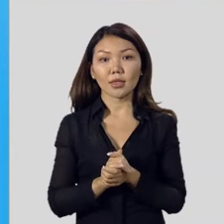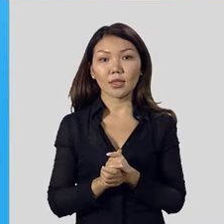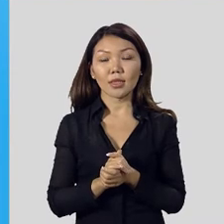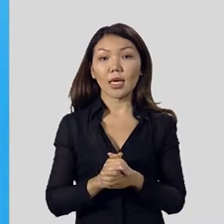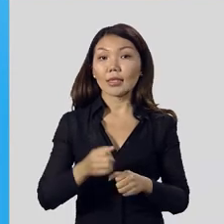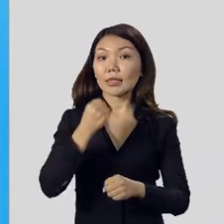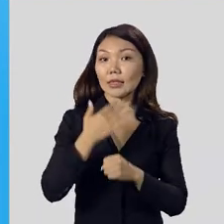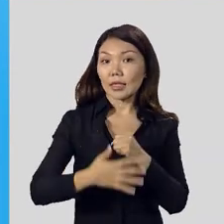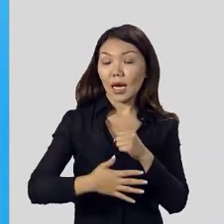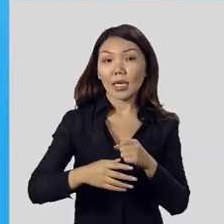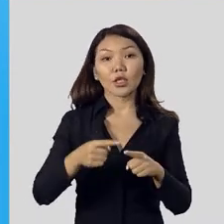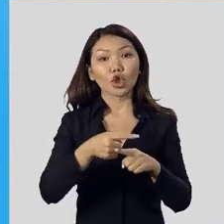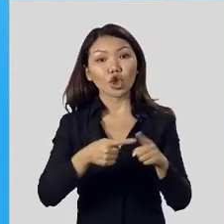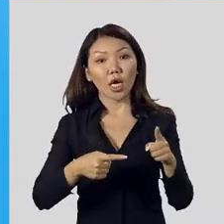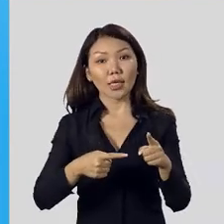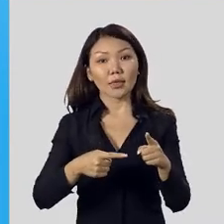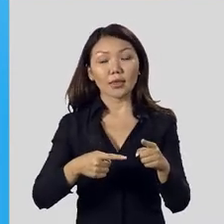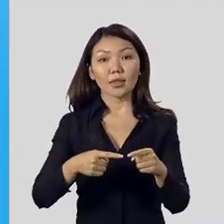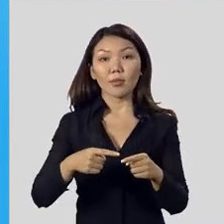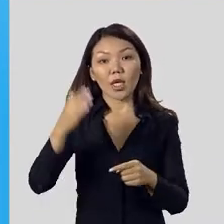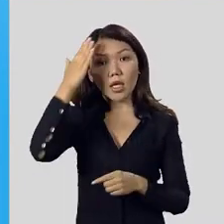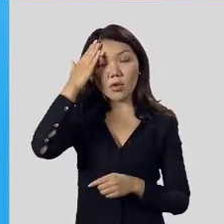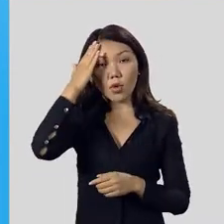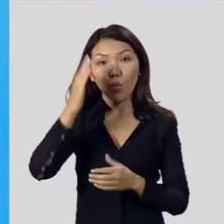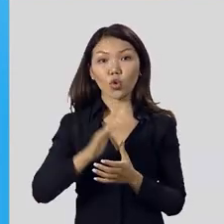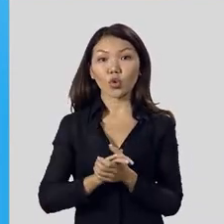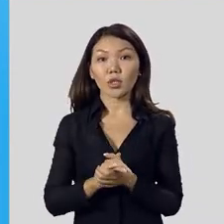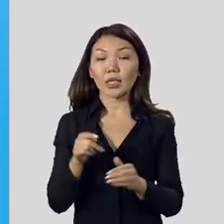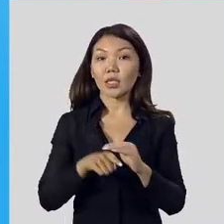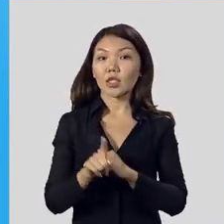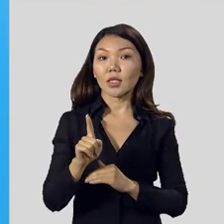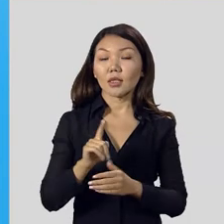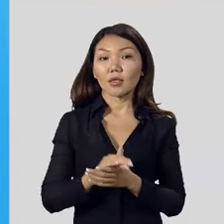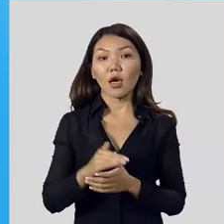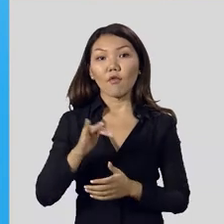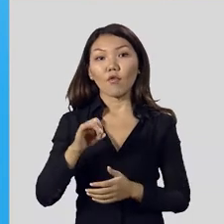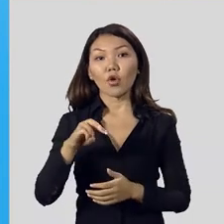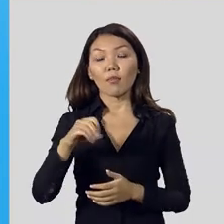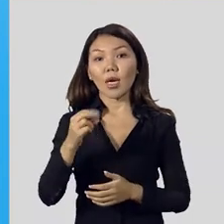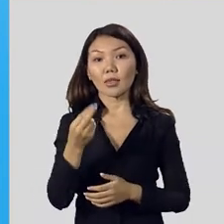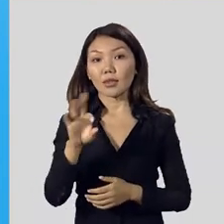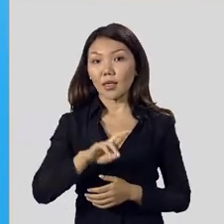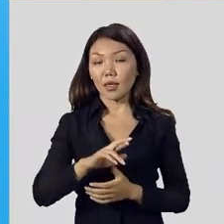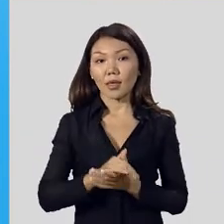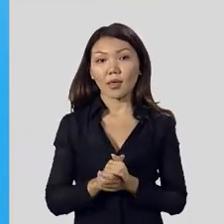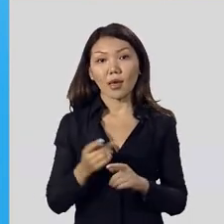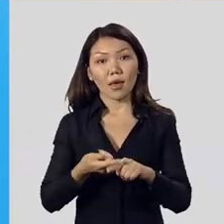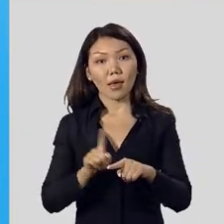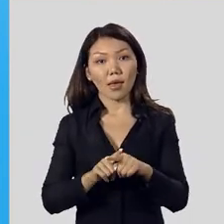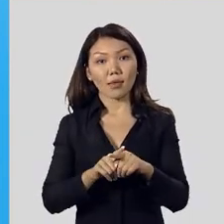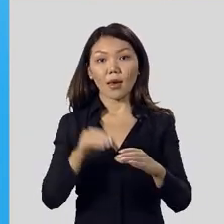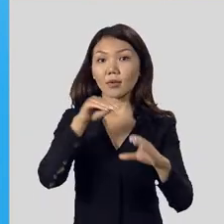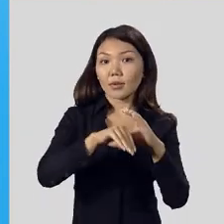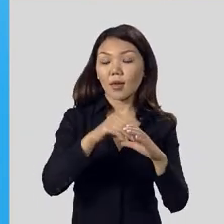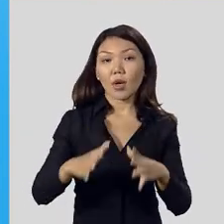части продолговатого мозга начинается ретикулярная формация ствола мозга. Это